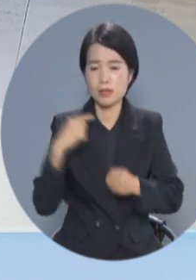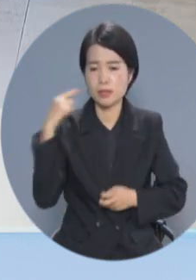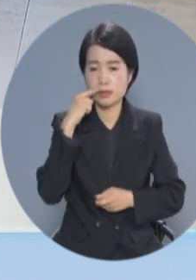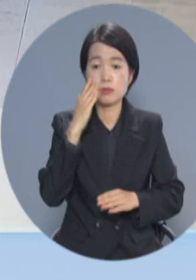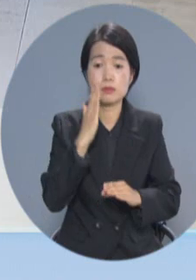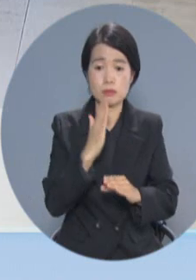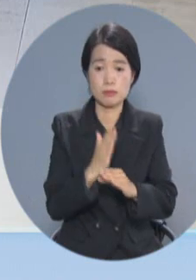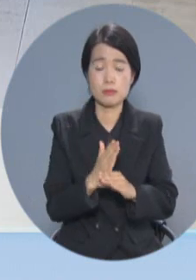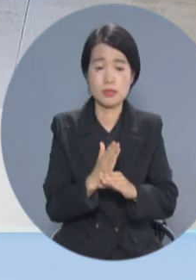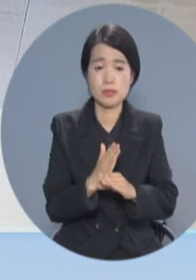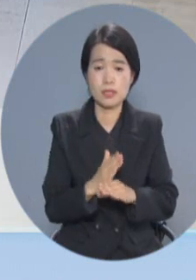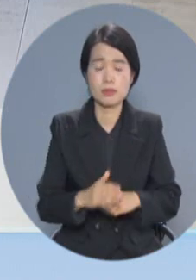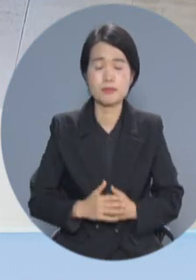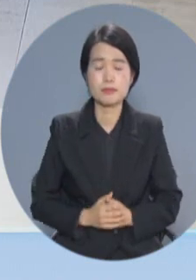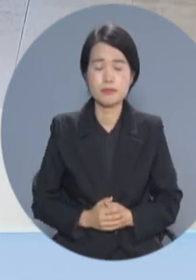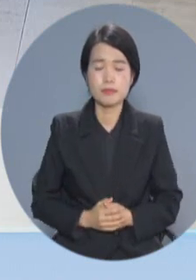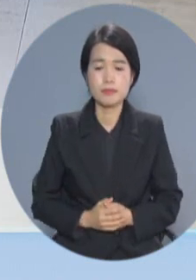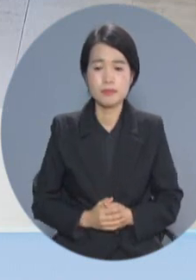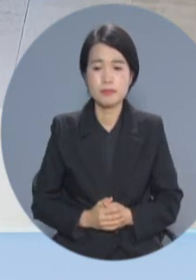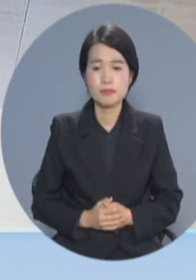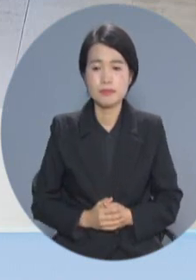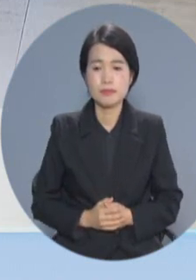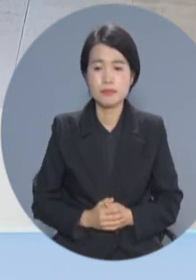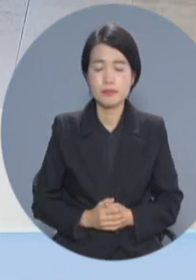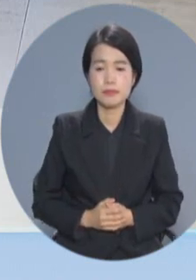강화하고 있습니다. 박종호 기자의 보도입니다.